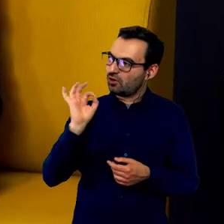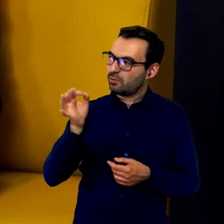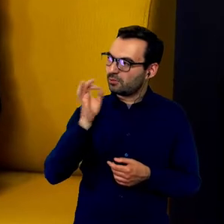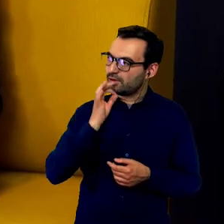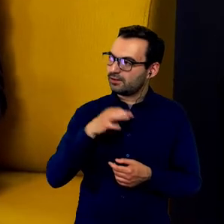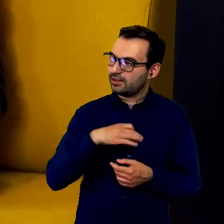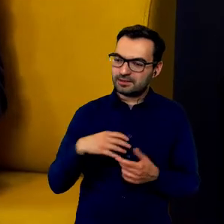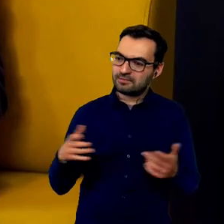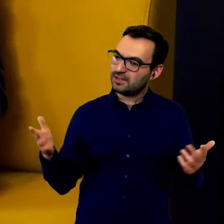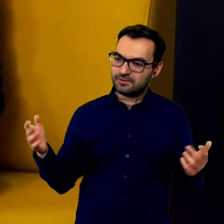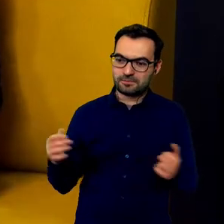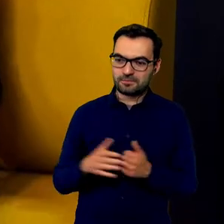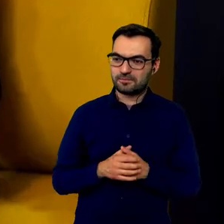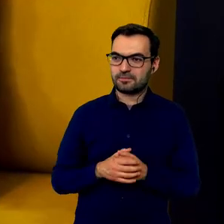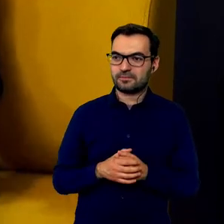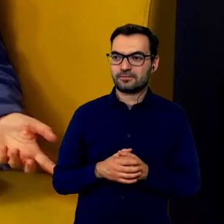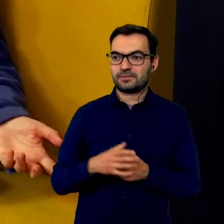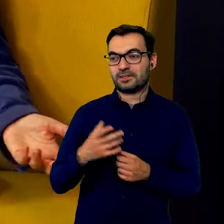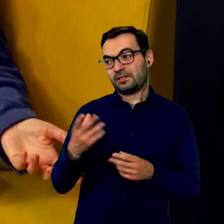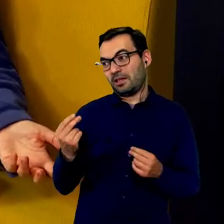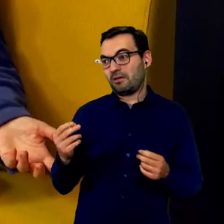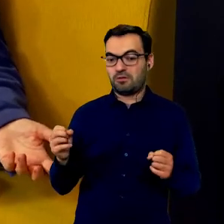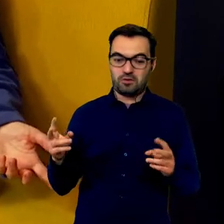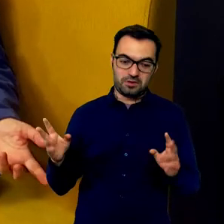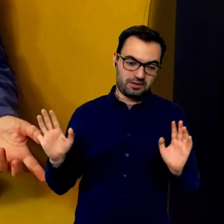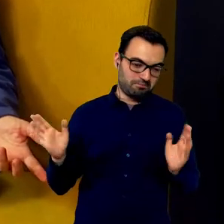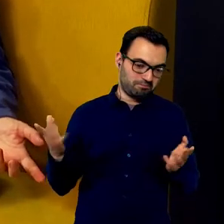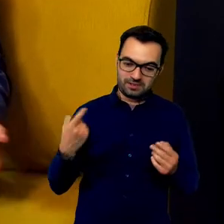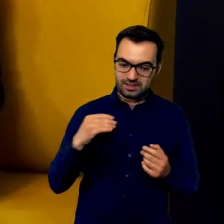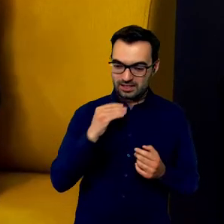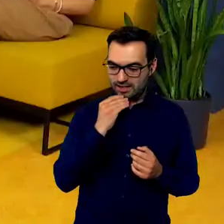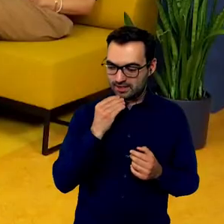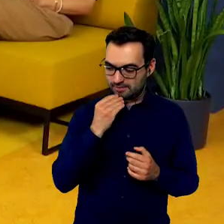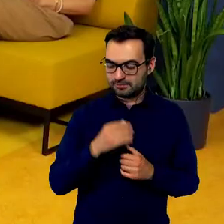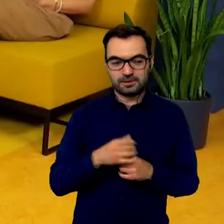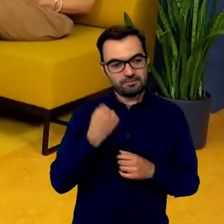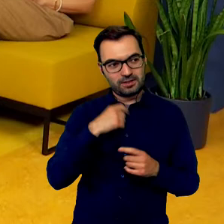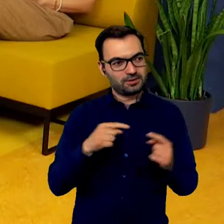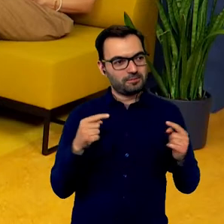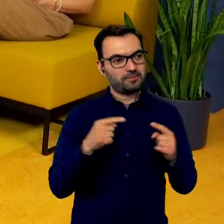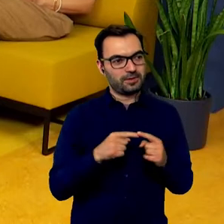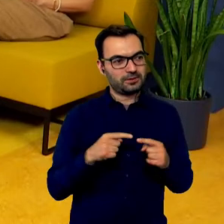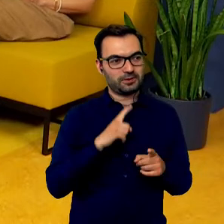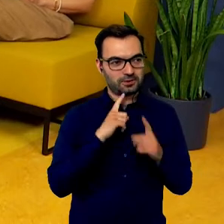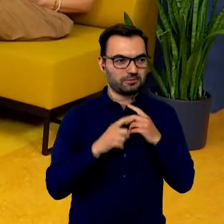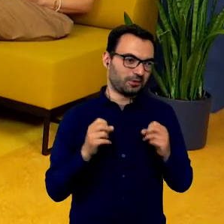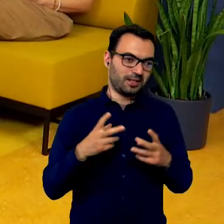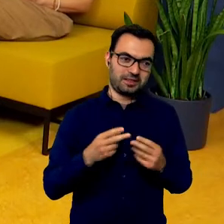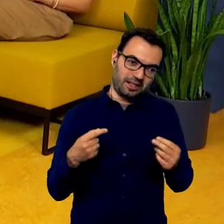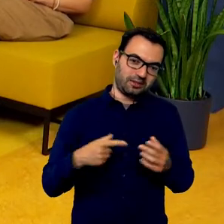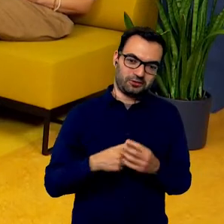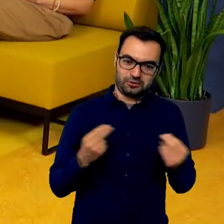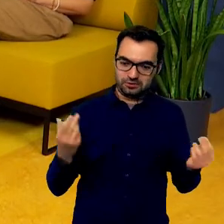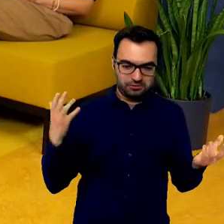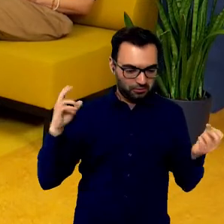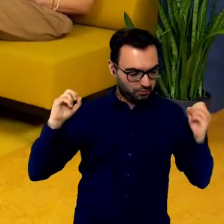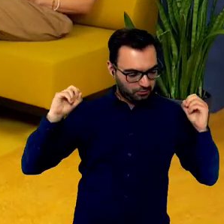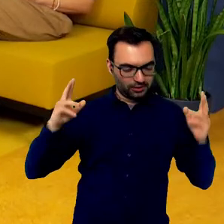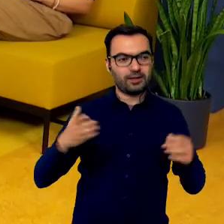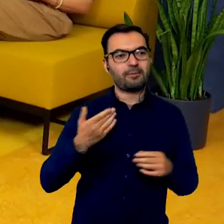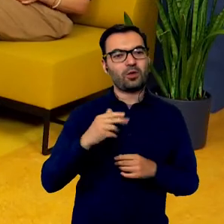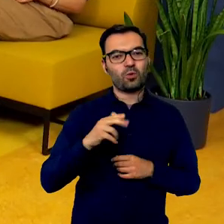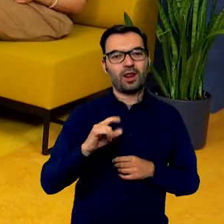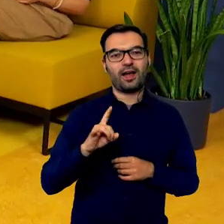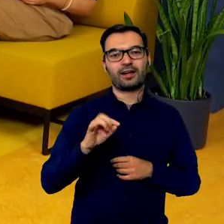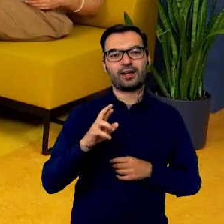pytanie. Nie mam pojęcia. Nie, to nie, nie jem. O, to bardzo pasuje do naszej rozmowy. Nie, to nie, to nie jem. Nie, to Manuela